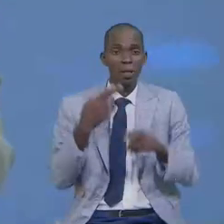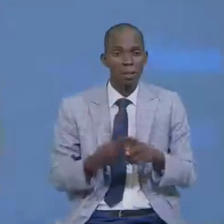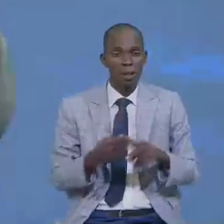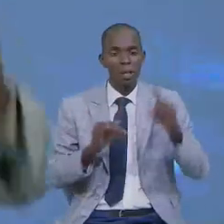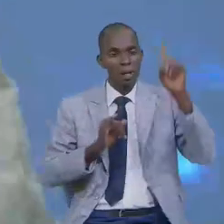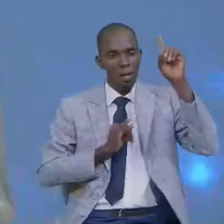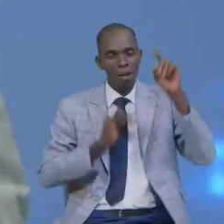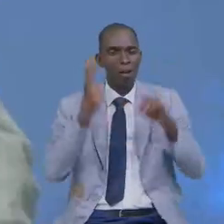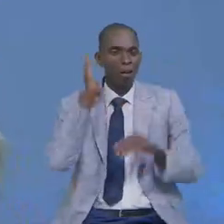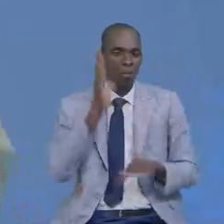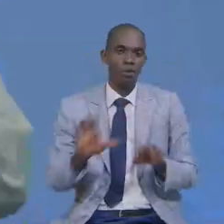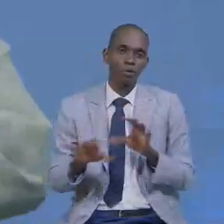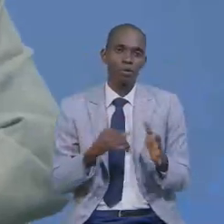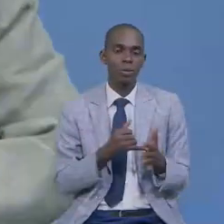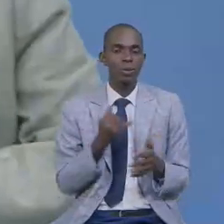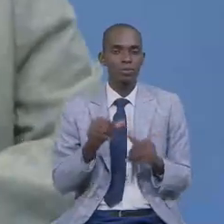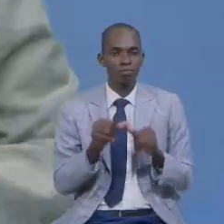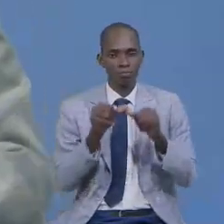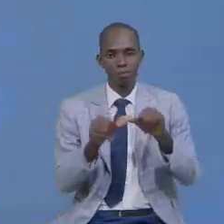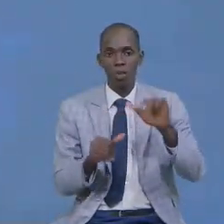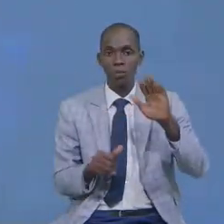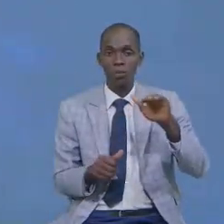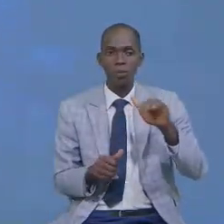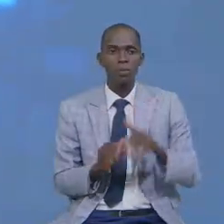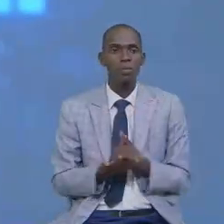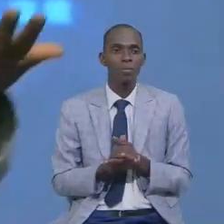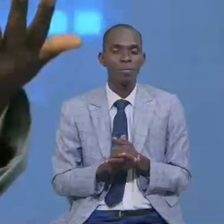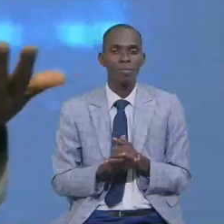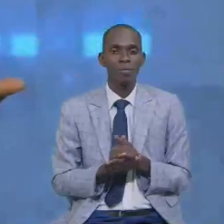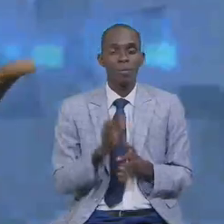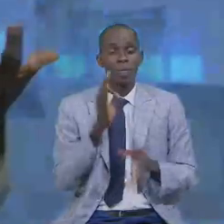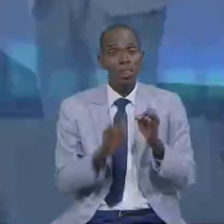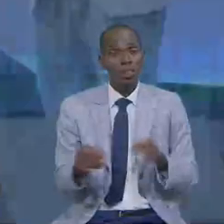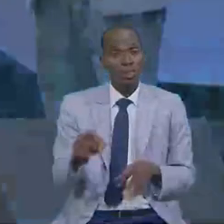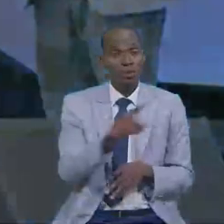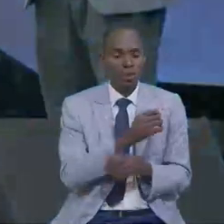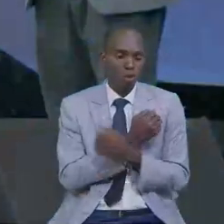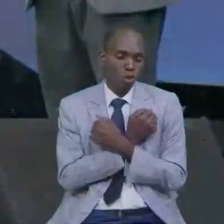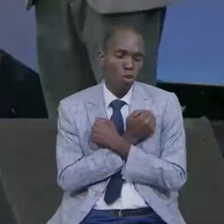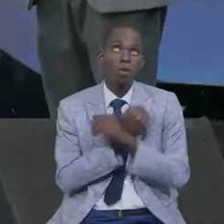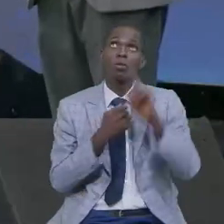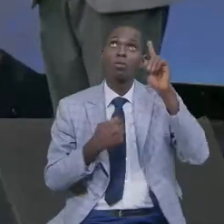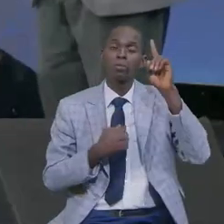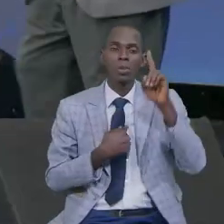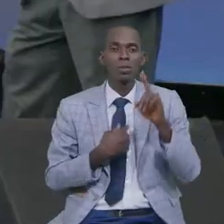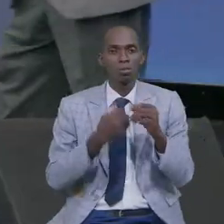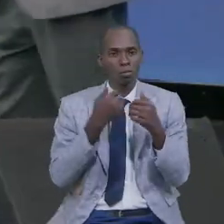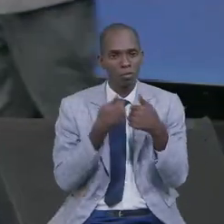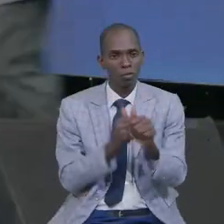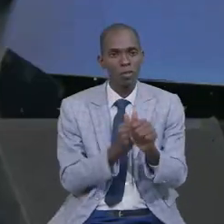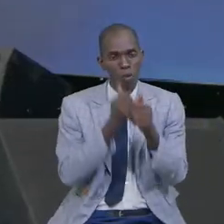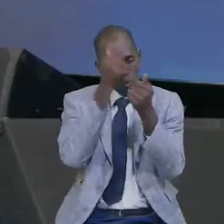ferai. Verset 15. Verset 15 dit, si vous m'aimez, gardez mes